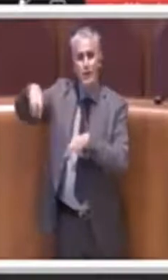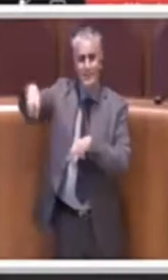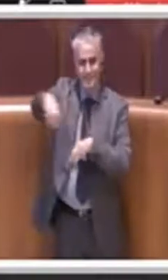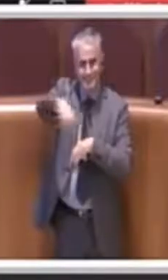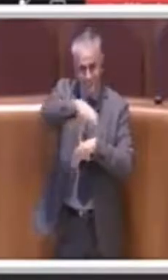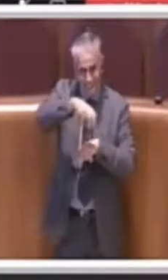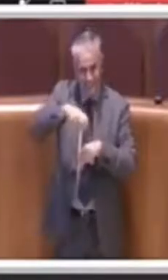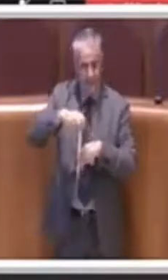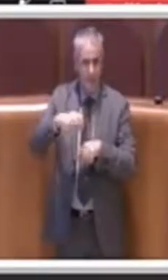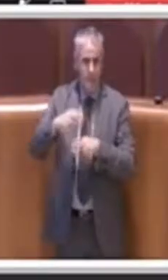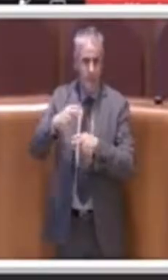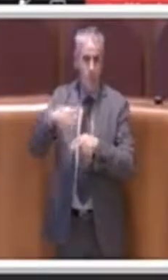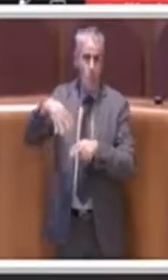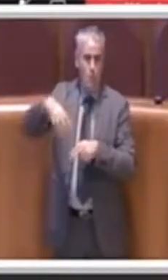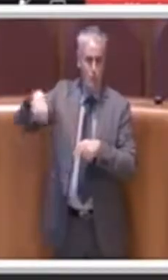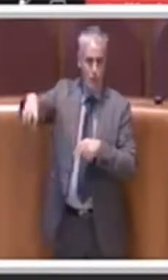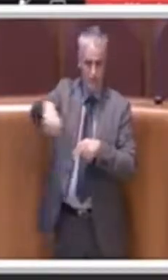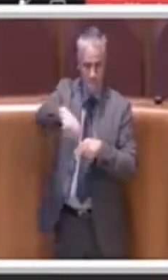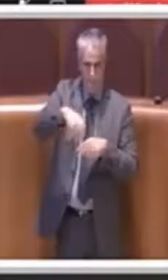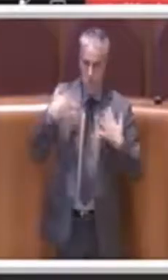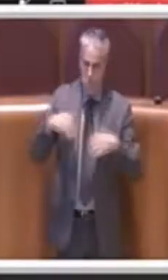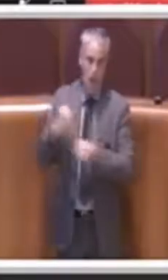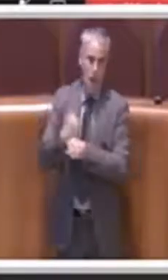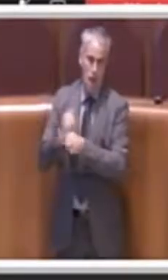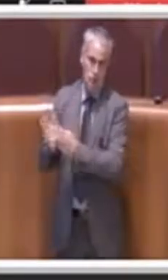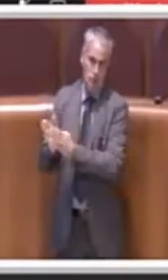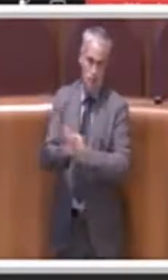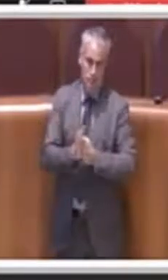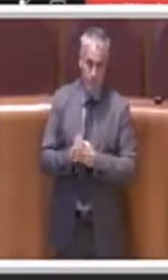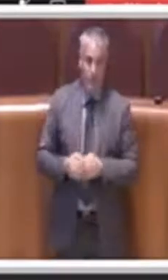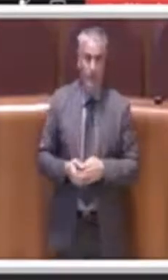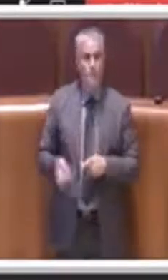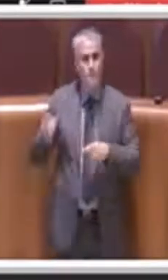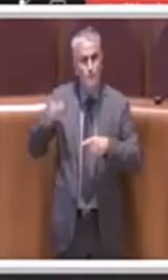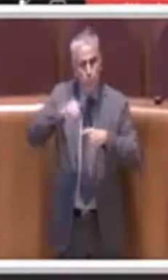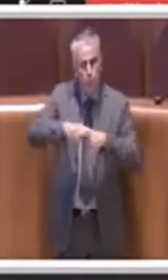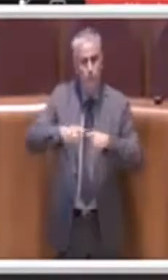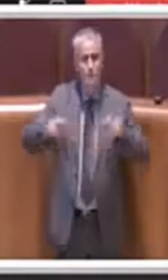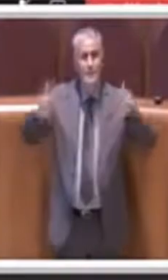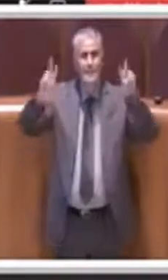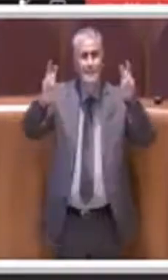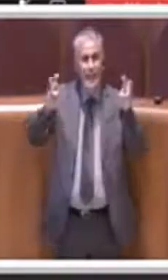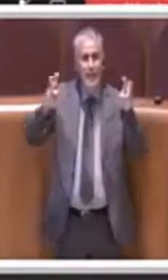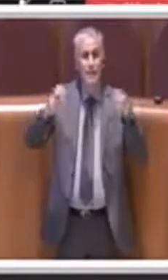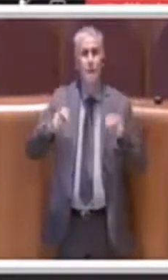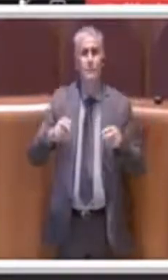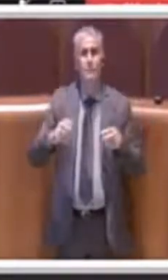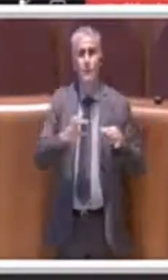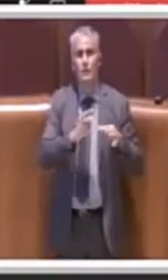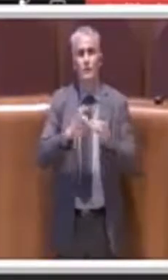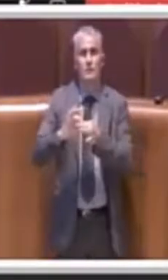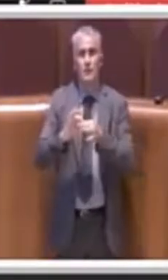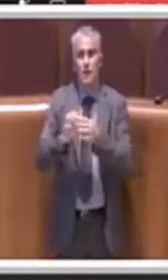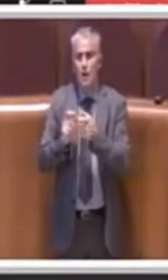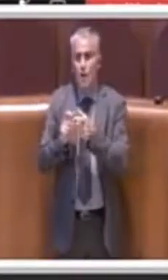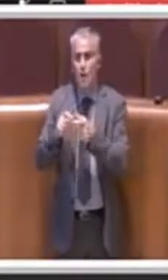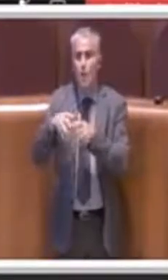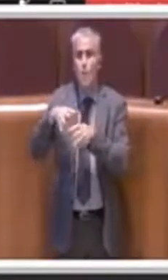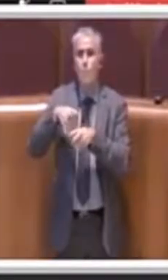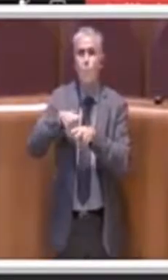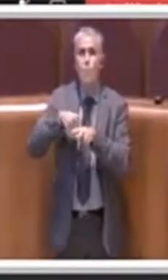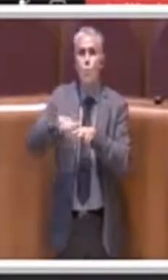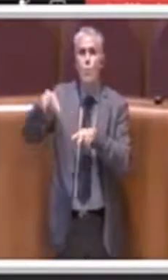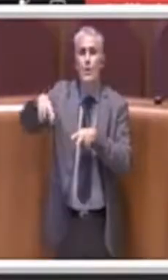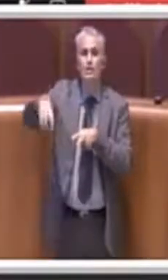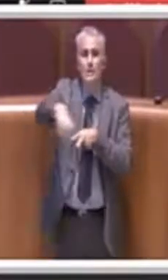su questo e visto che è stato citato anche il tema del, come dire, anche del rapporto con i municipi, bisogna